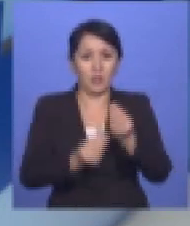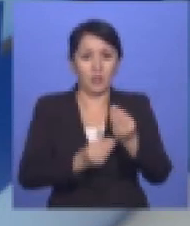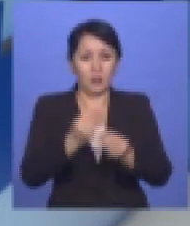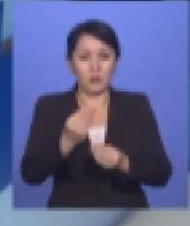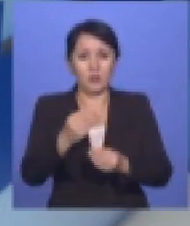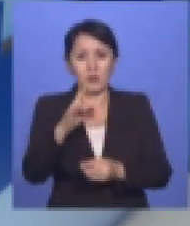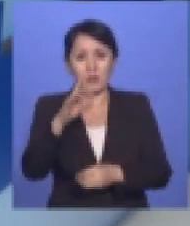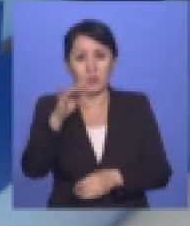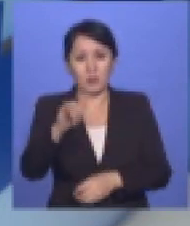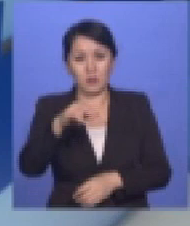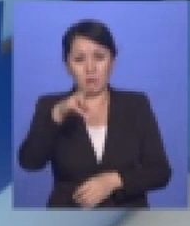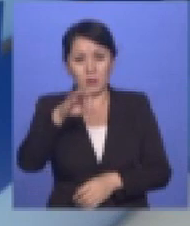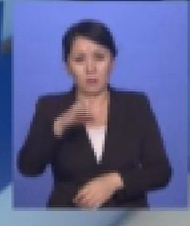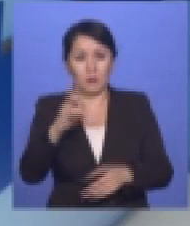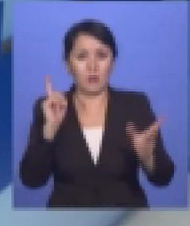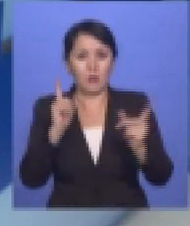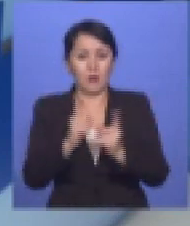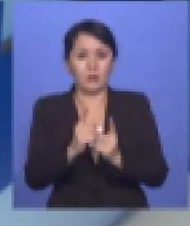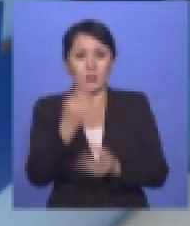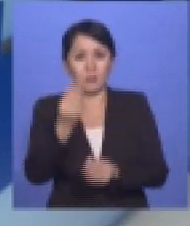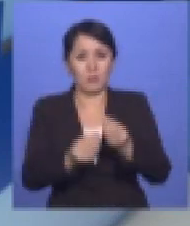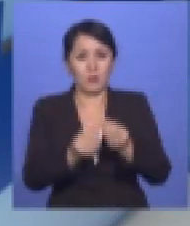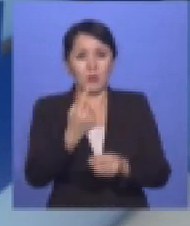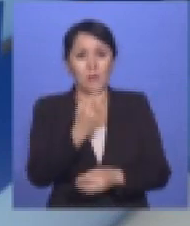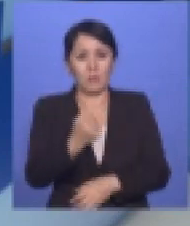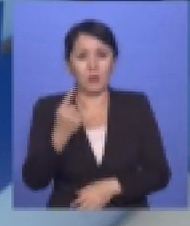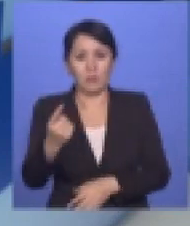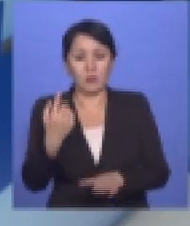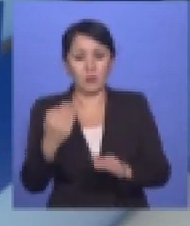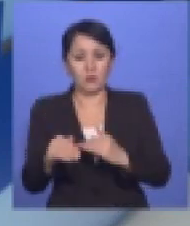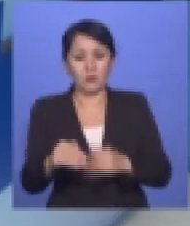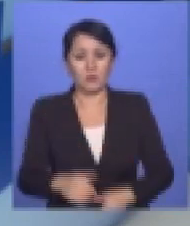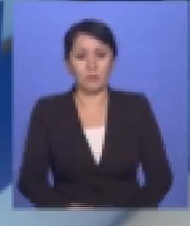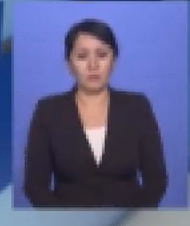алаңында Ақтаулық Каспий клубын қабылдады. Ойын 1-1 есебімен аяқталды.